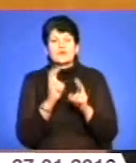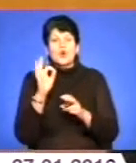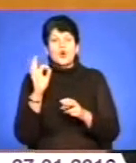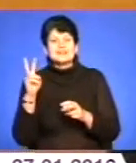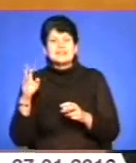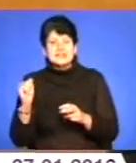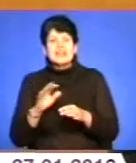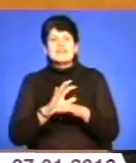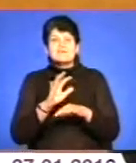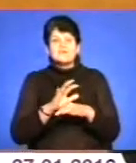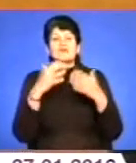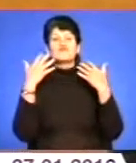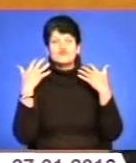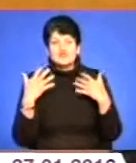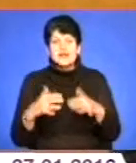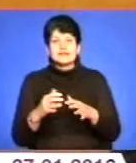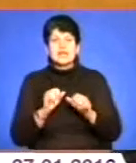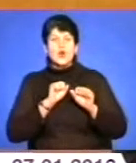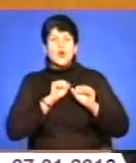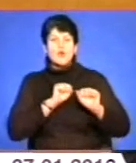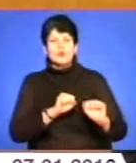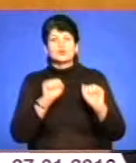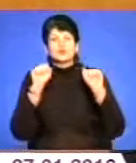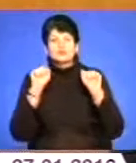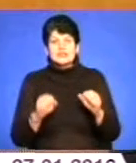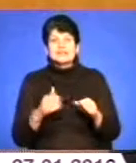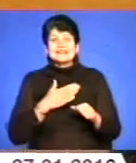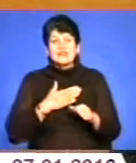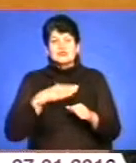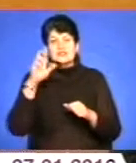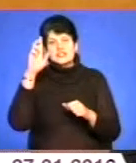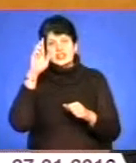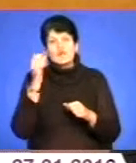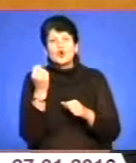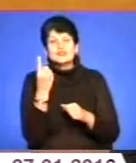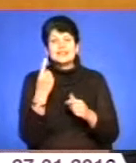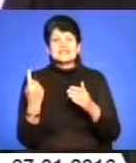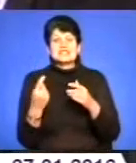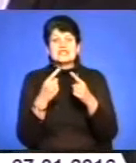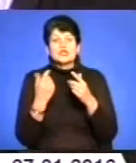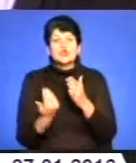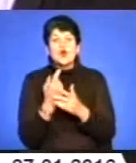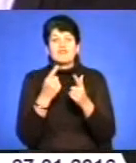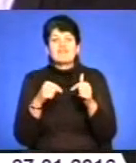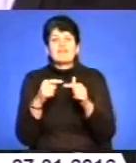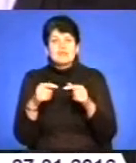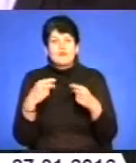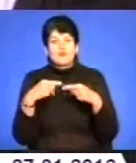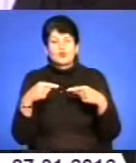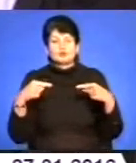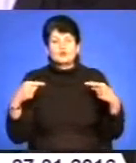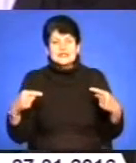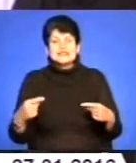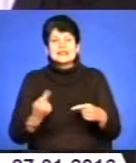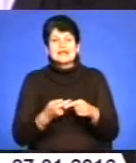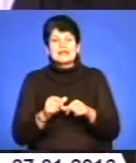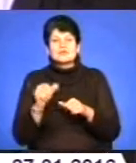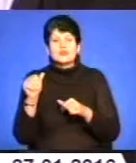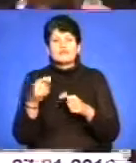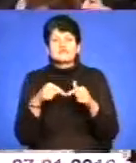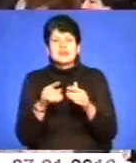і випускають вже для обороноздатності нашої держави 11 нових видів продукції. Щодо вирішення проблемних питань в сфері туризму